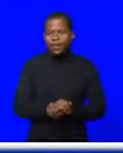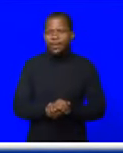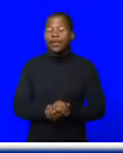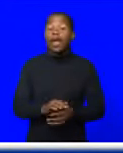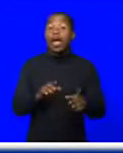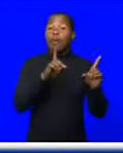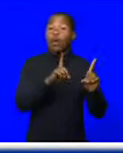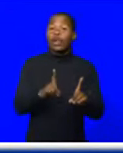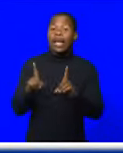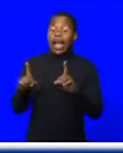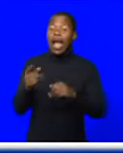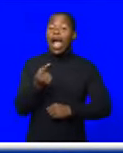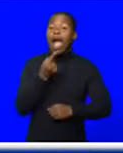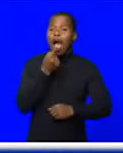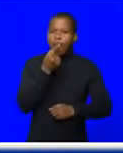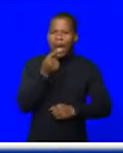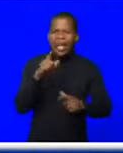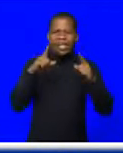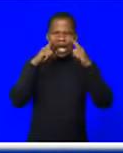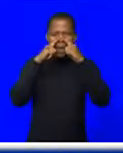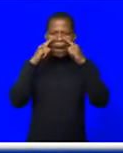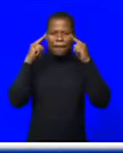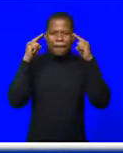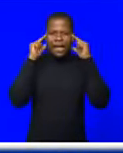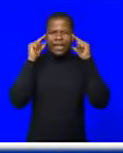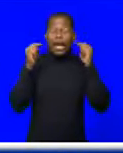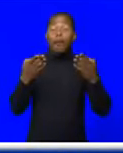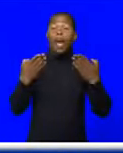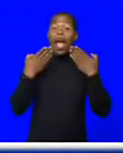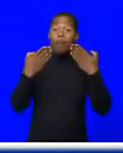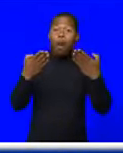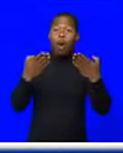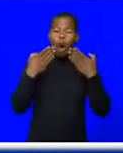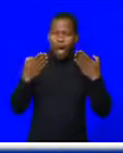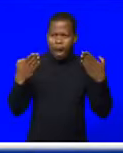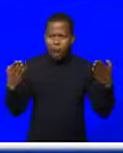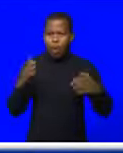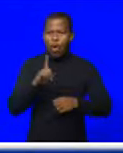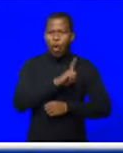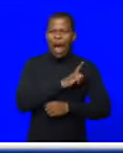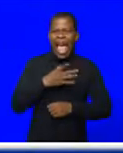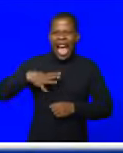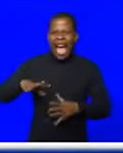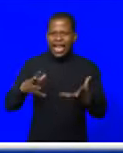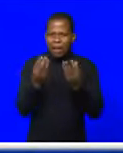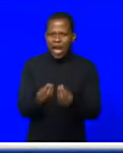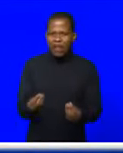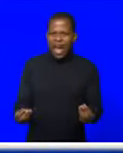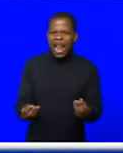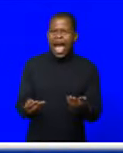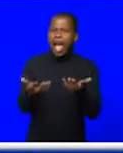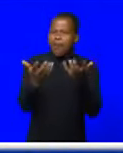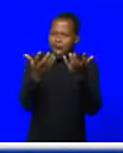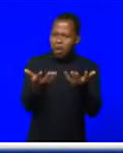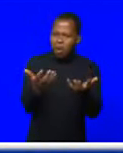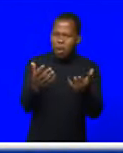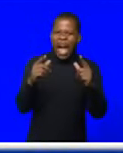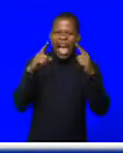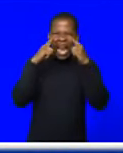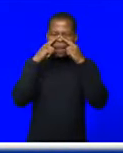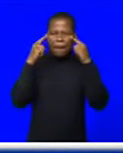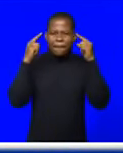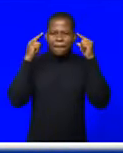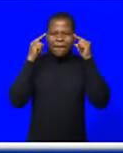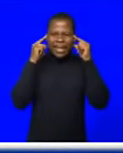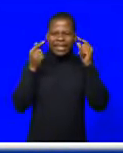Bothishela bathi letipho tifike ngesikhathi lesifanele njengoba kule bantwana labeswele lebe sebatholakala baphindza